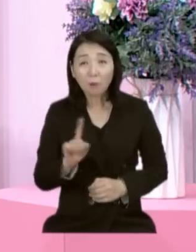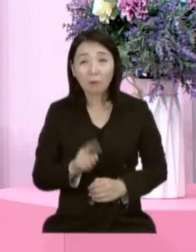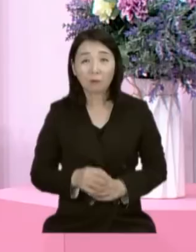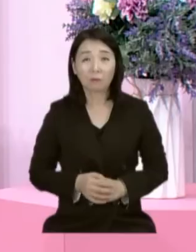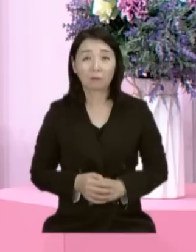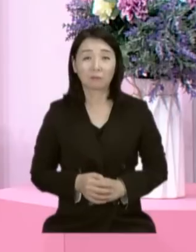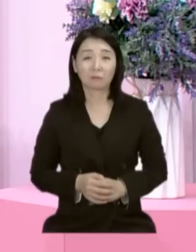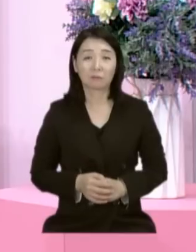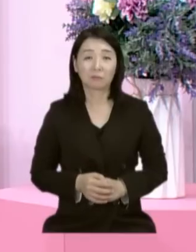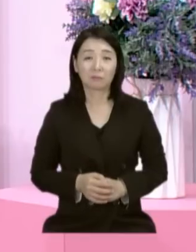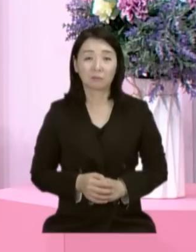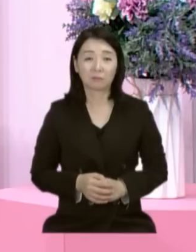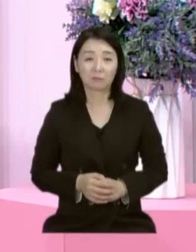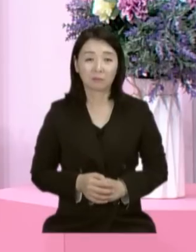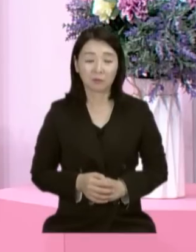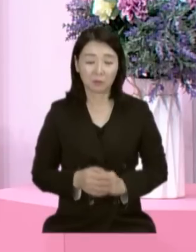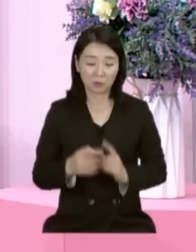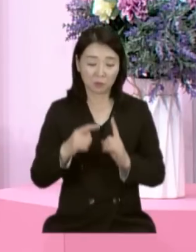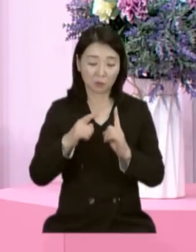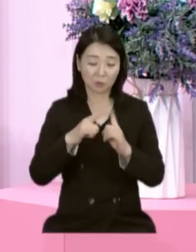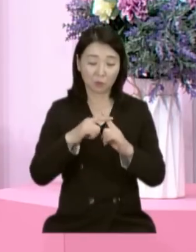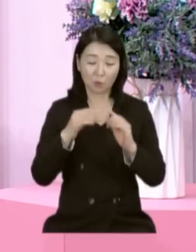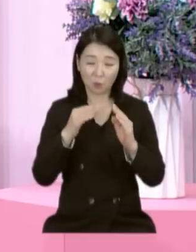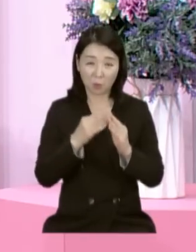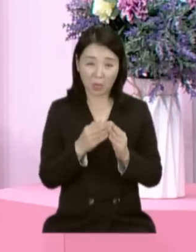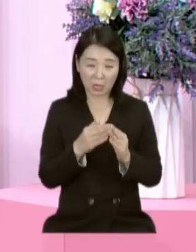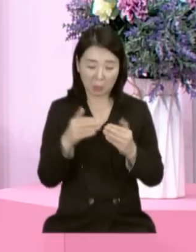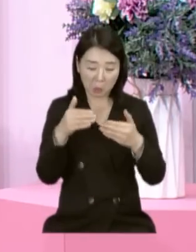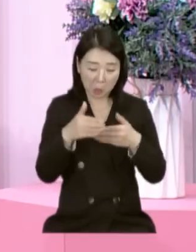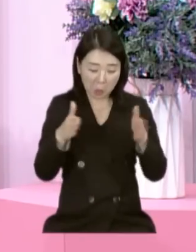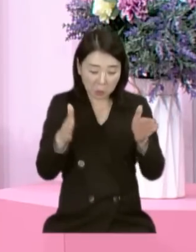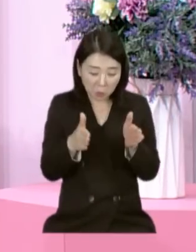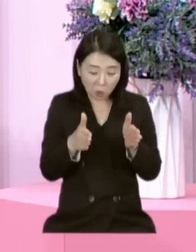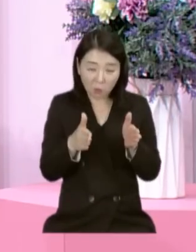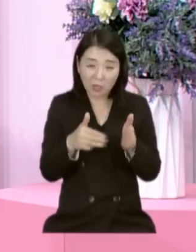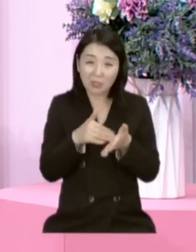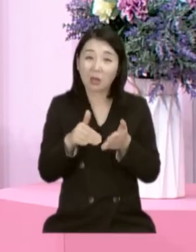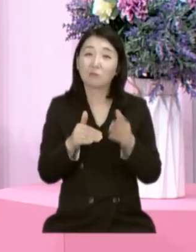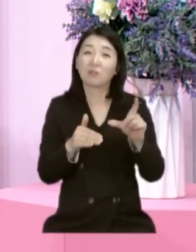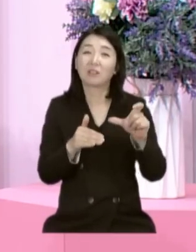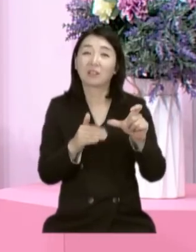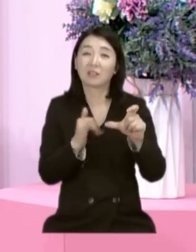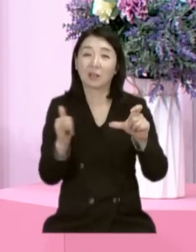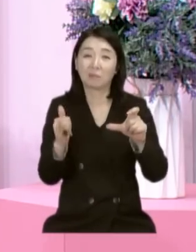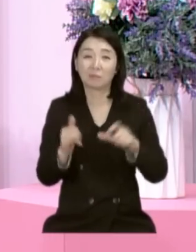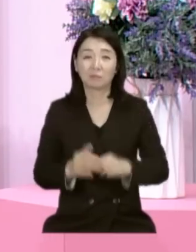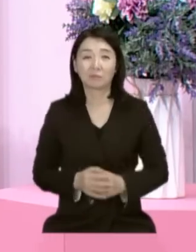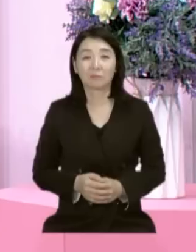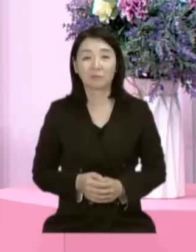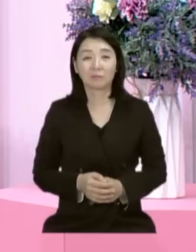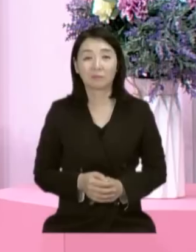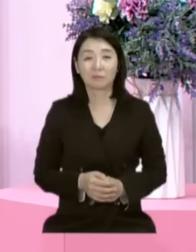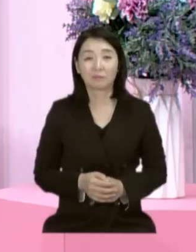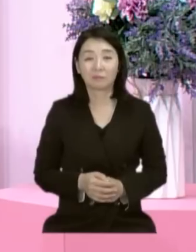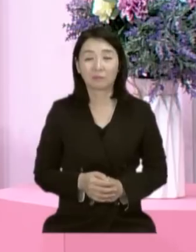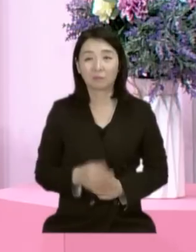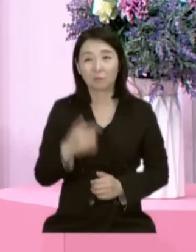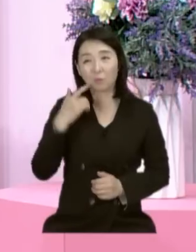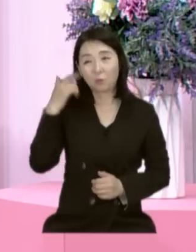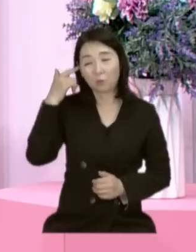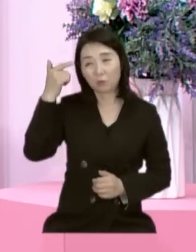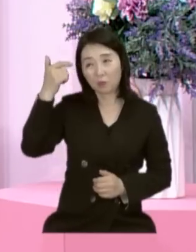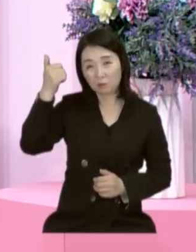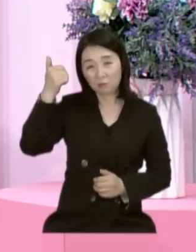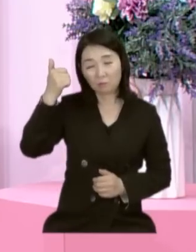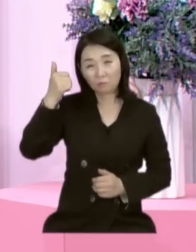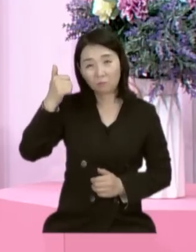뭐 조그마한 교회당에 그 한 15명 정도 되더라고요. 예. 그